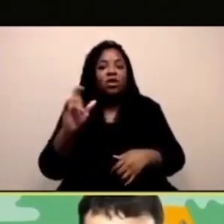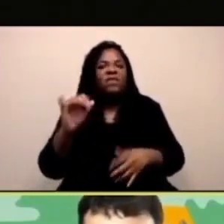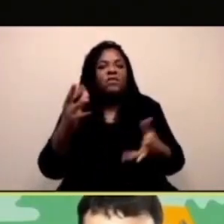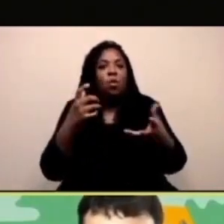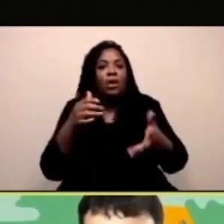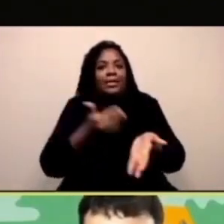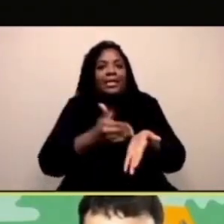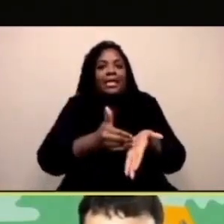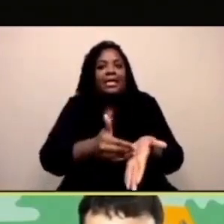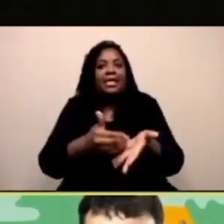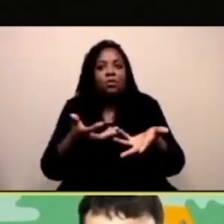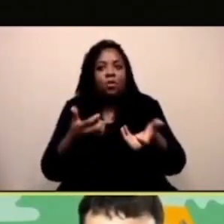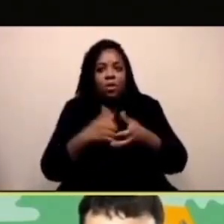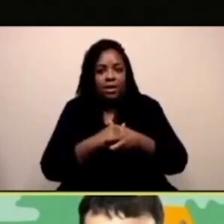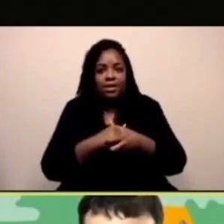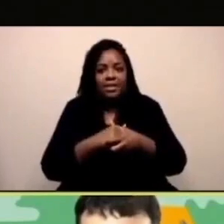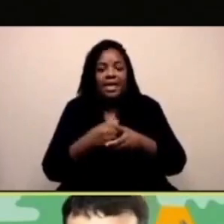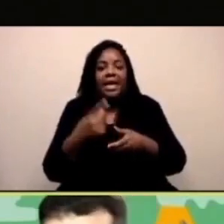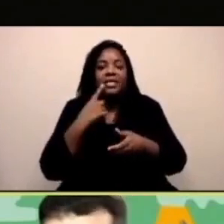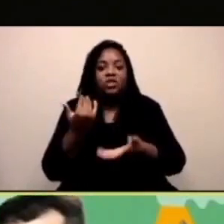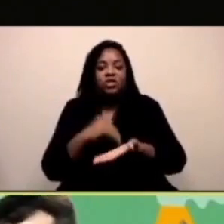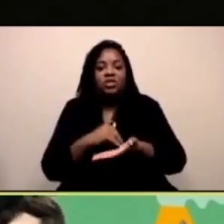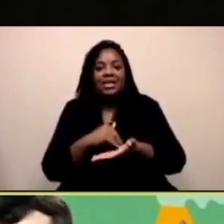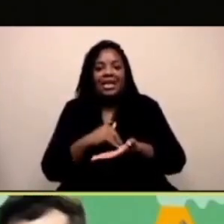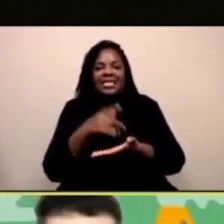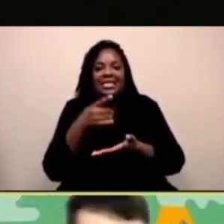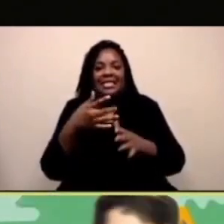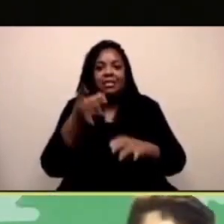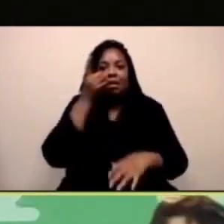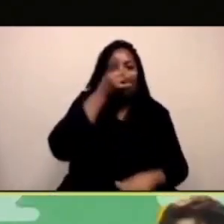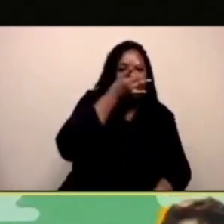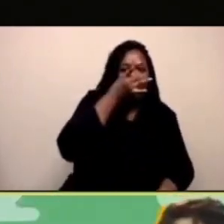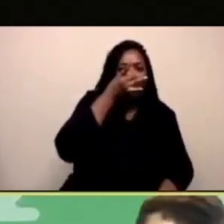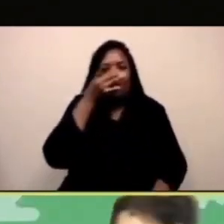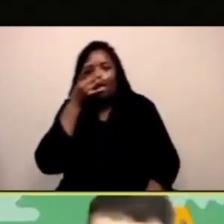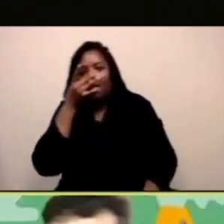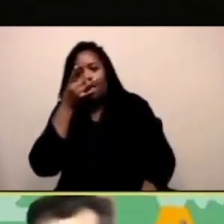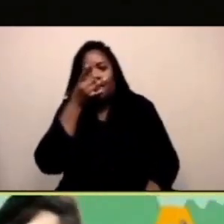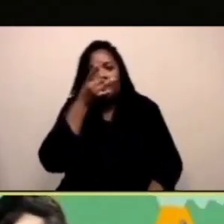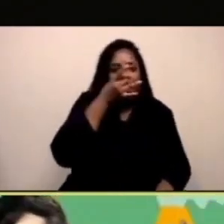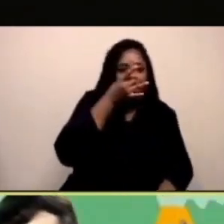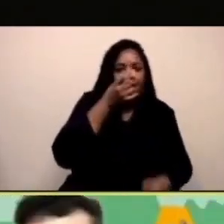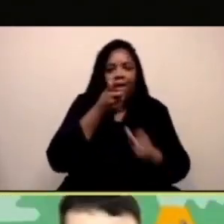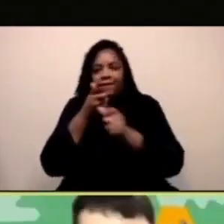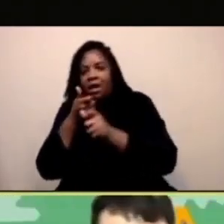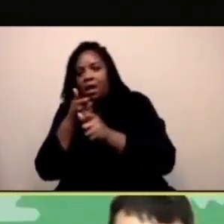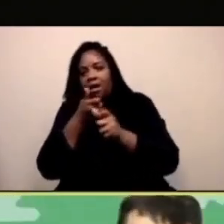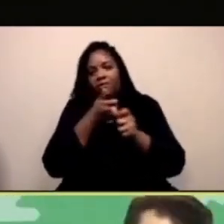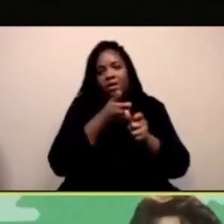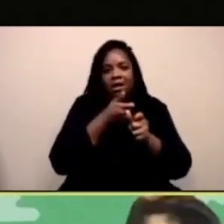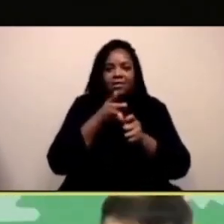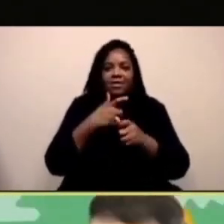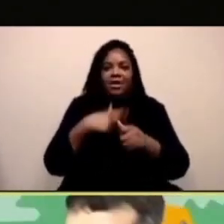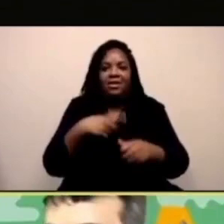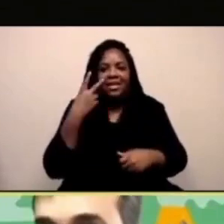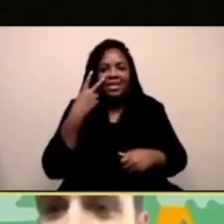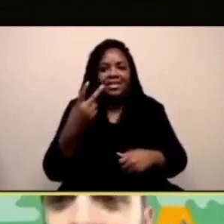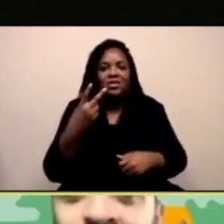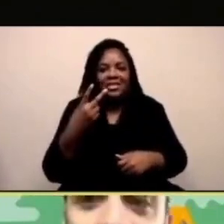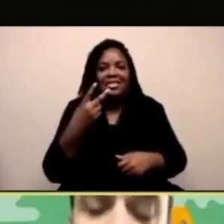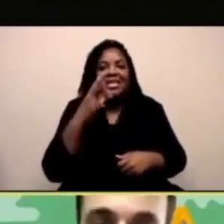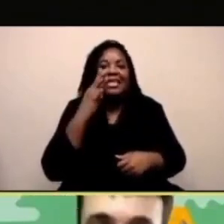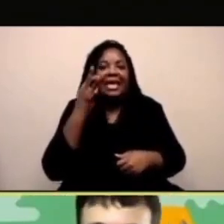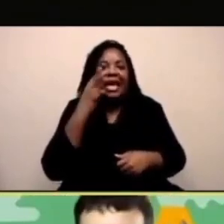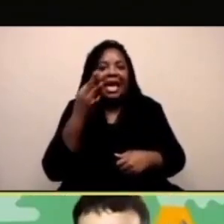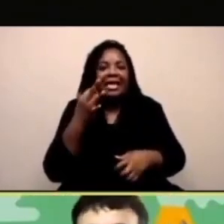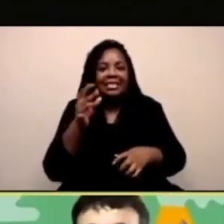して僕の方の鼻に追いついてきますこれは何度でもこういう風にやれますこの木のは使ってあと